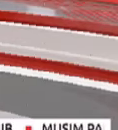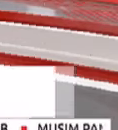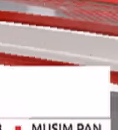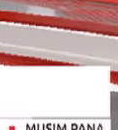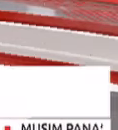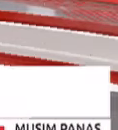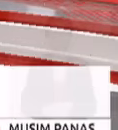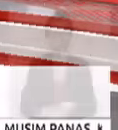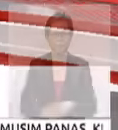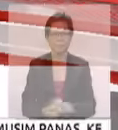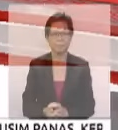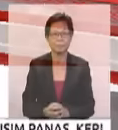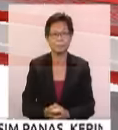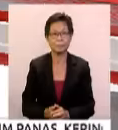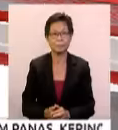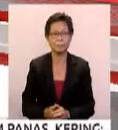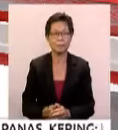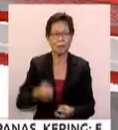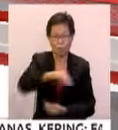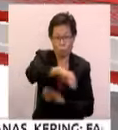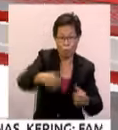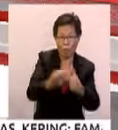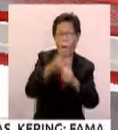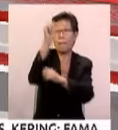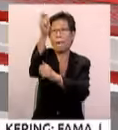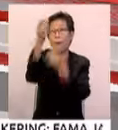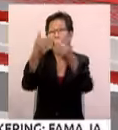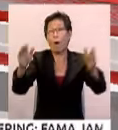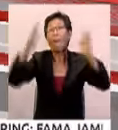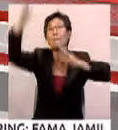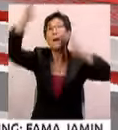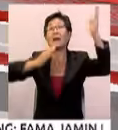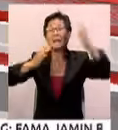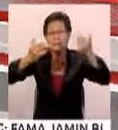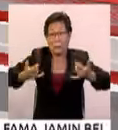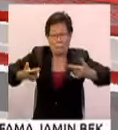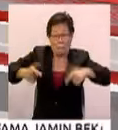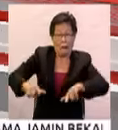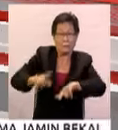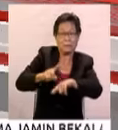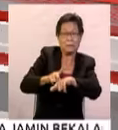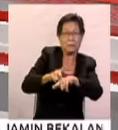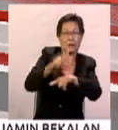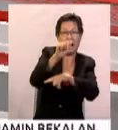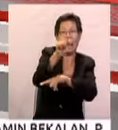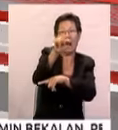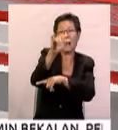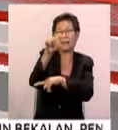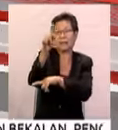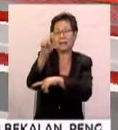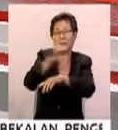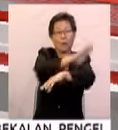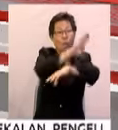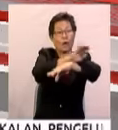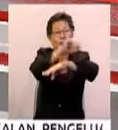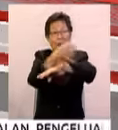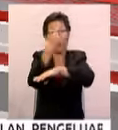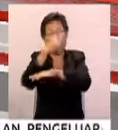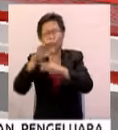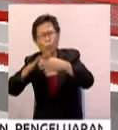Assalamualaikum dan salam sejahtera. Pusingan pertama badminton terbuka Malaysia sedang berlangsung di Azziata Arena Bukit Jalil. Dan